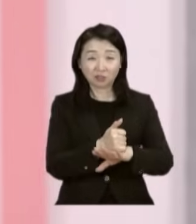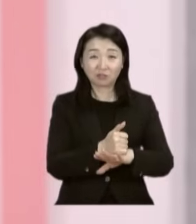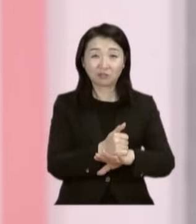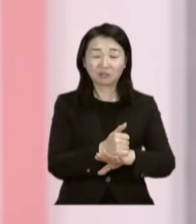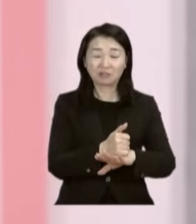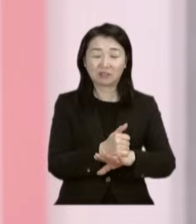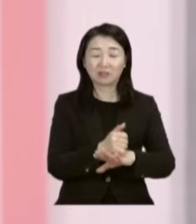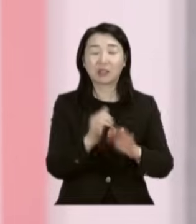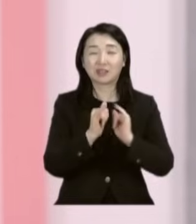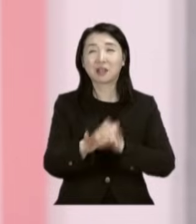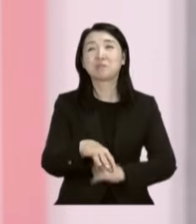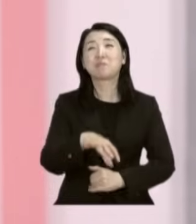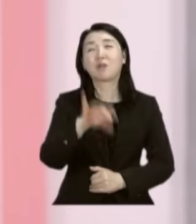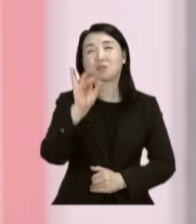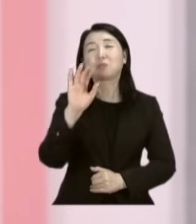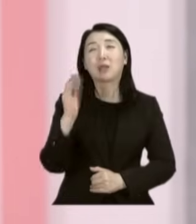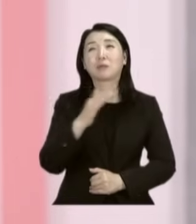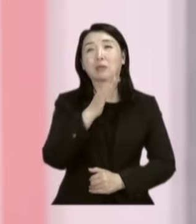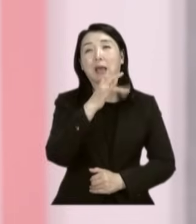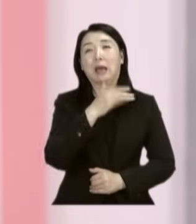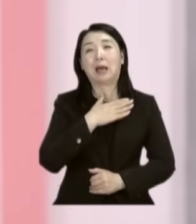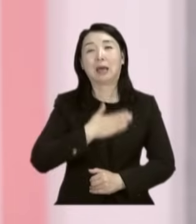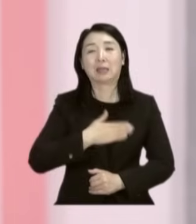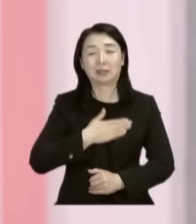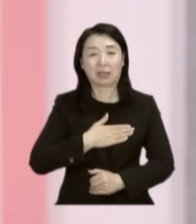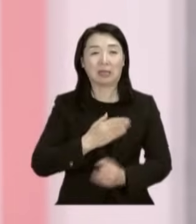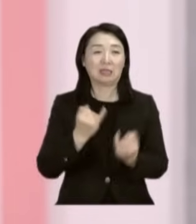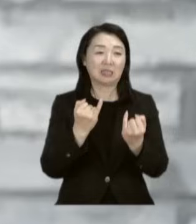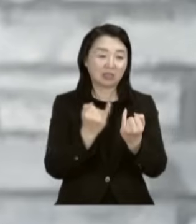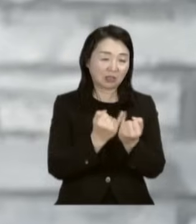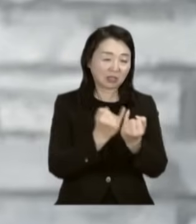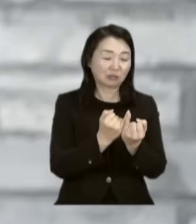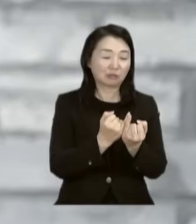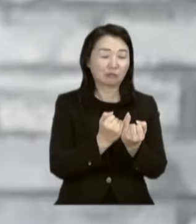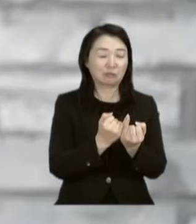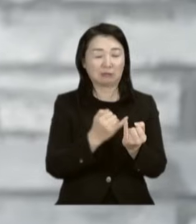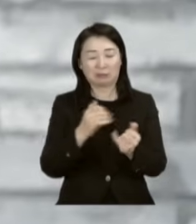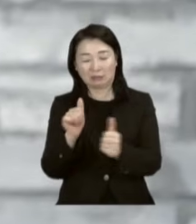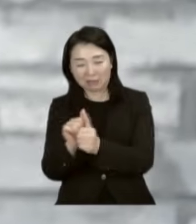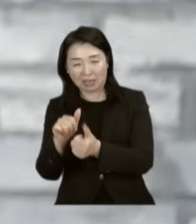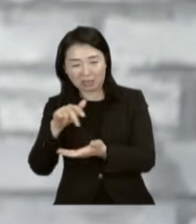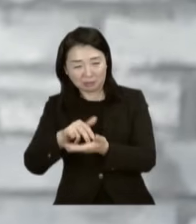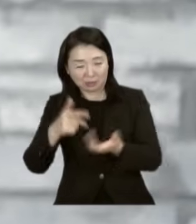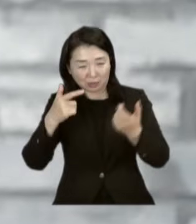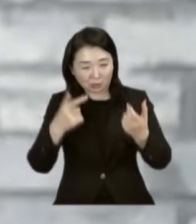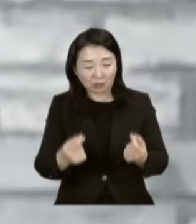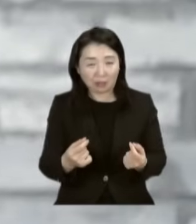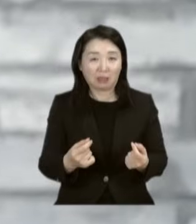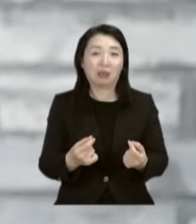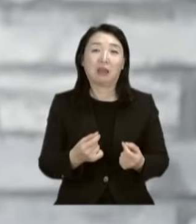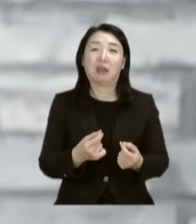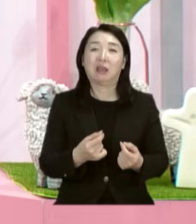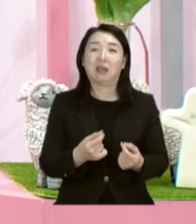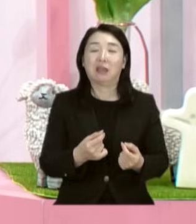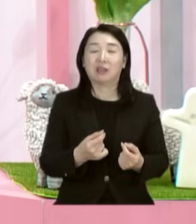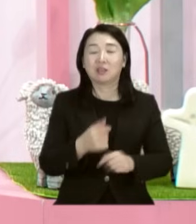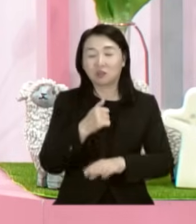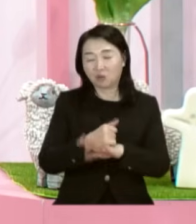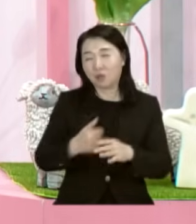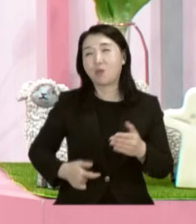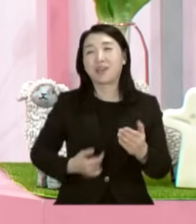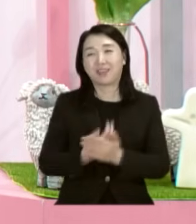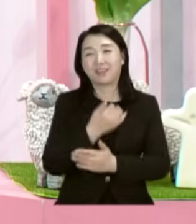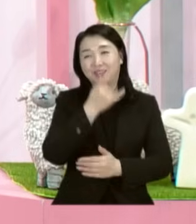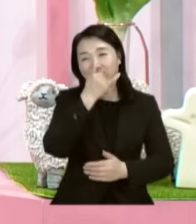자가 먼저 됐구나 이게 나랑 어 여자친구 얘기구나 그러면서 좀 회계도 다시 하고네 그런 계기가 첫